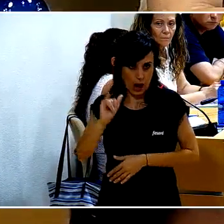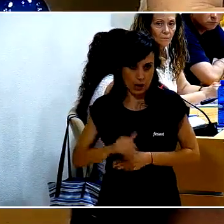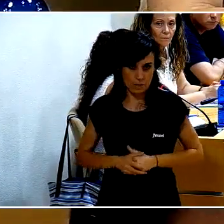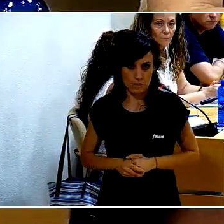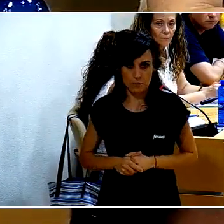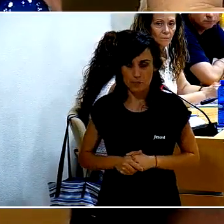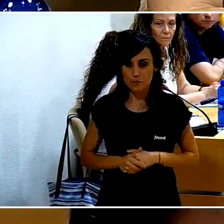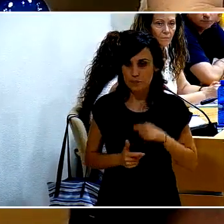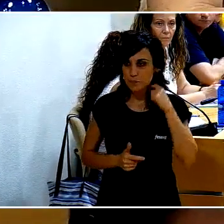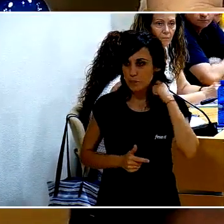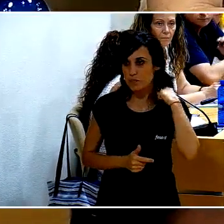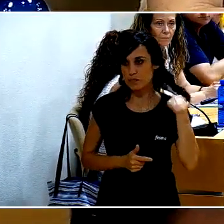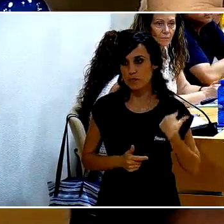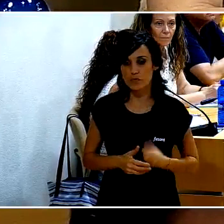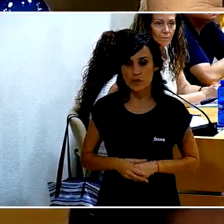a...